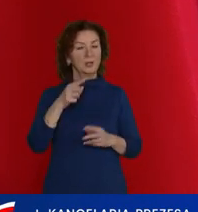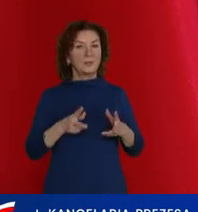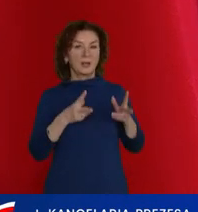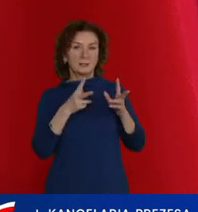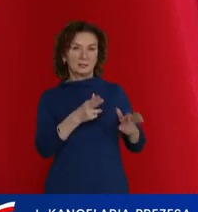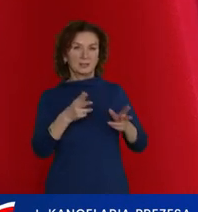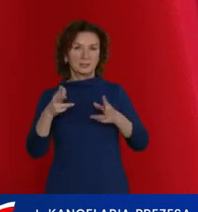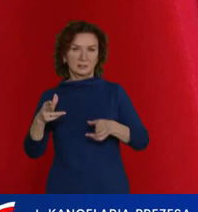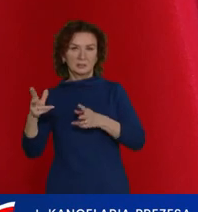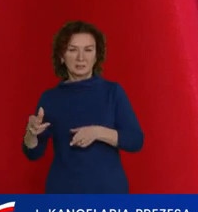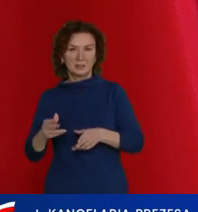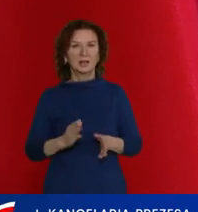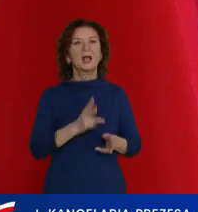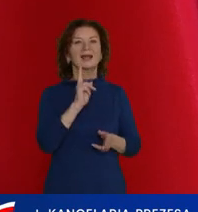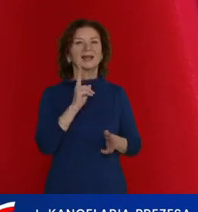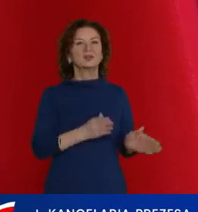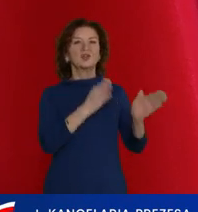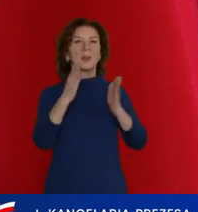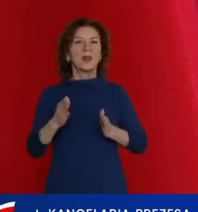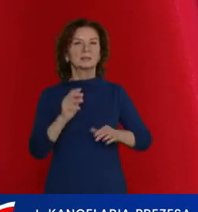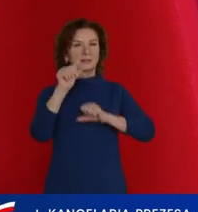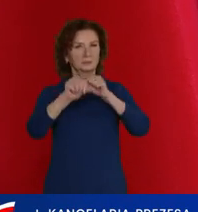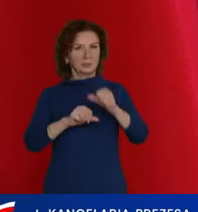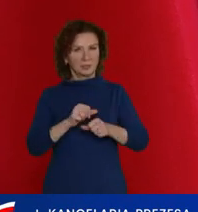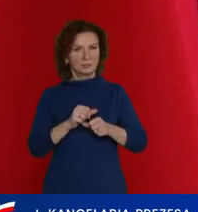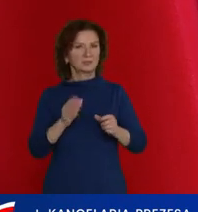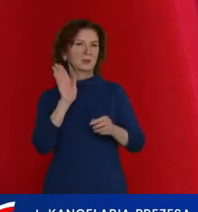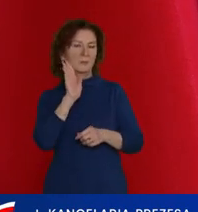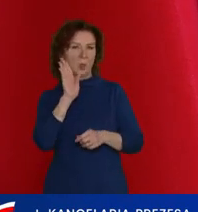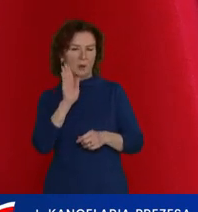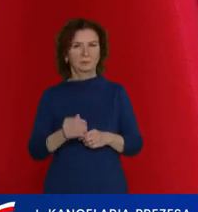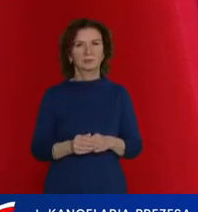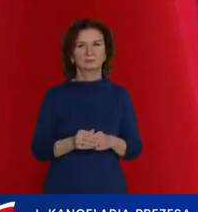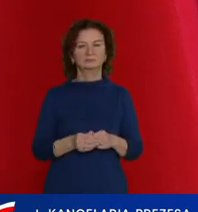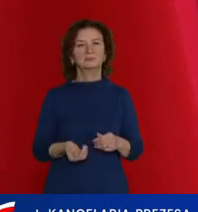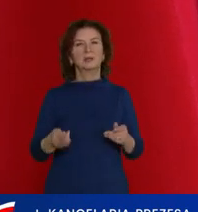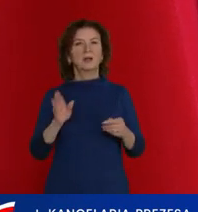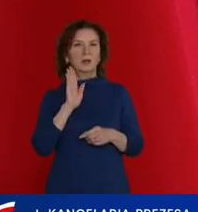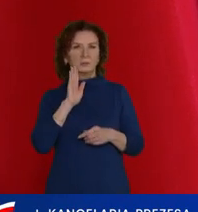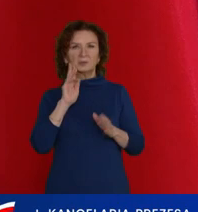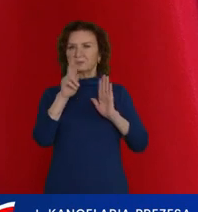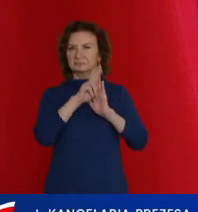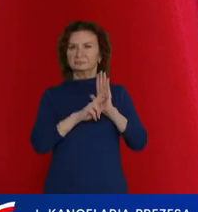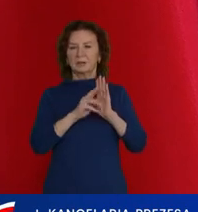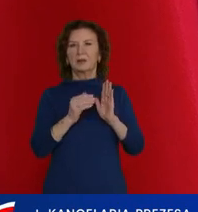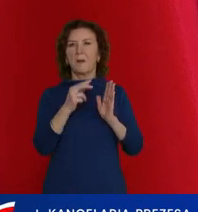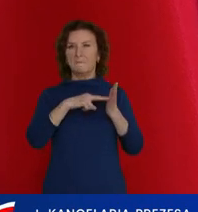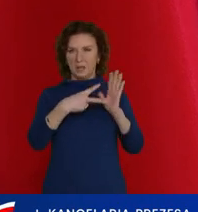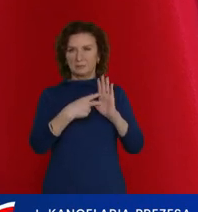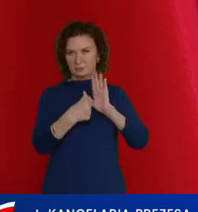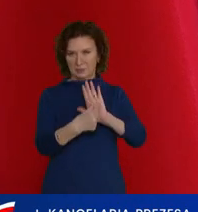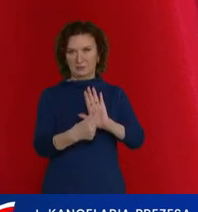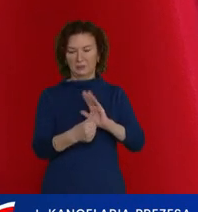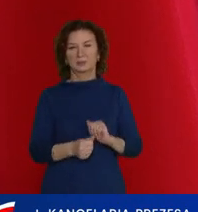będziemy powtarzać dla każdego kolejnego rocznika zgodnie z kalendarzem, który Państwu już przedstawiliśmy. Chcę też powiedzieć,